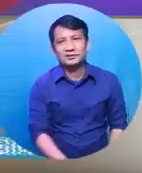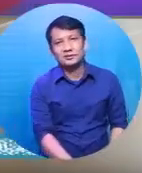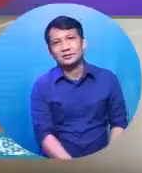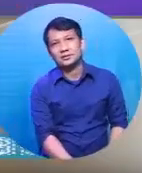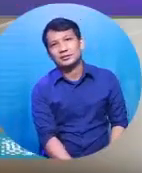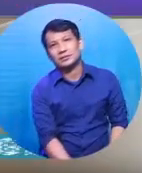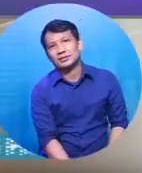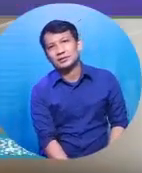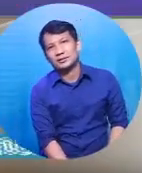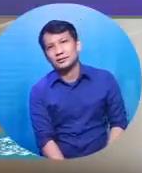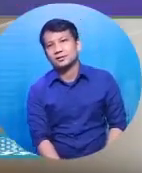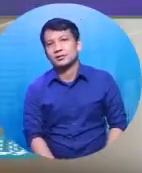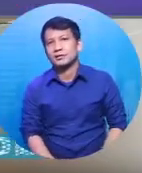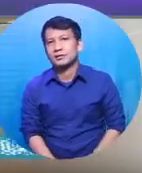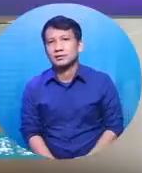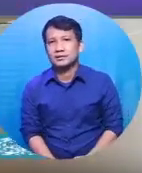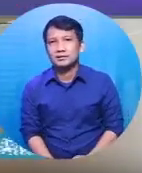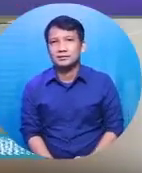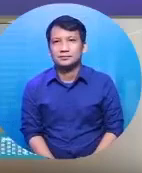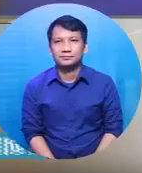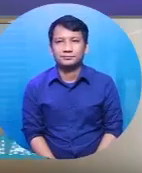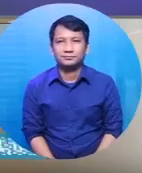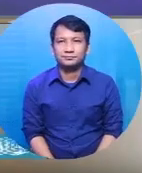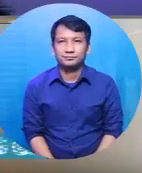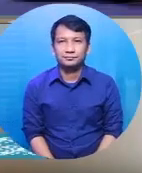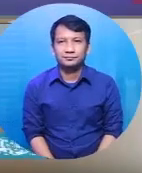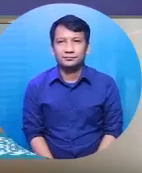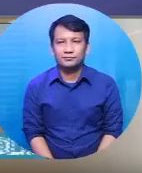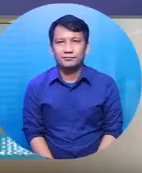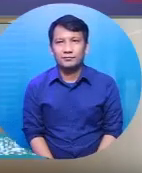Sige. Sige na.